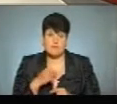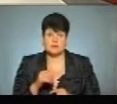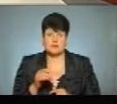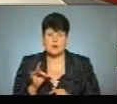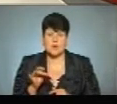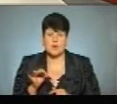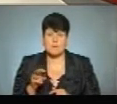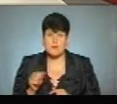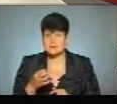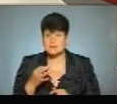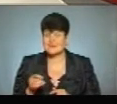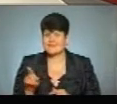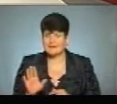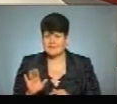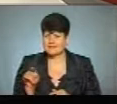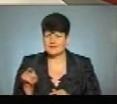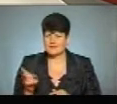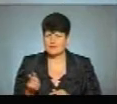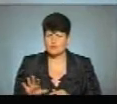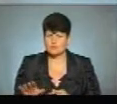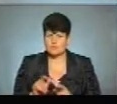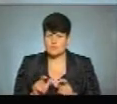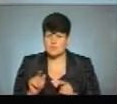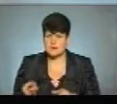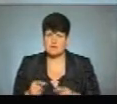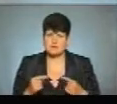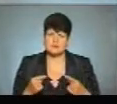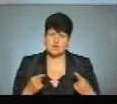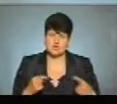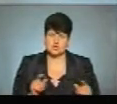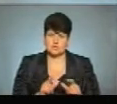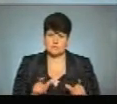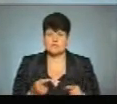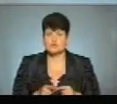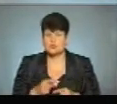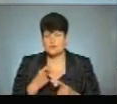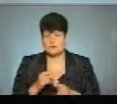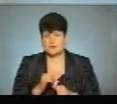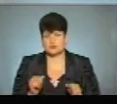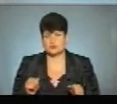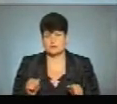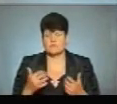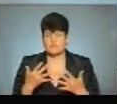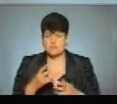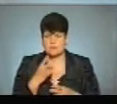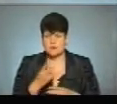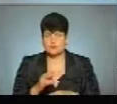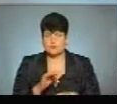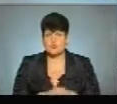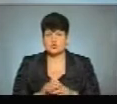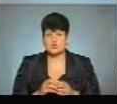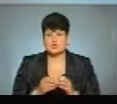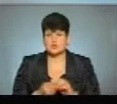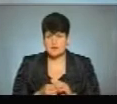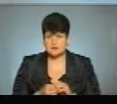або сказати комусь, що ні, ти не йди на цей об'єкт, а йди на якийсь інший об'єкт, це кого неможливо. Вже тільки ми бачимо фактично